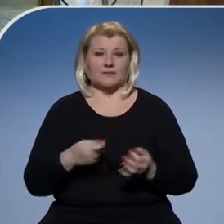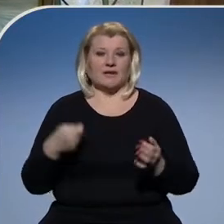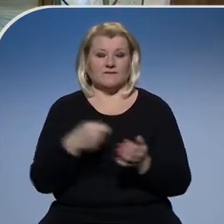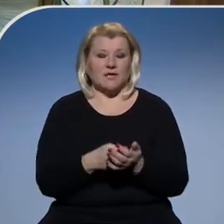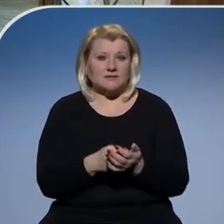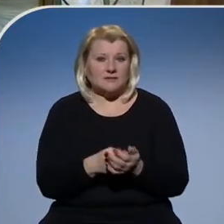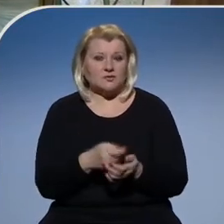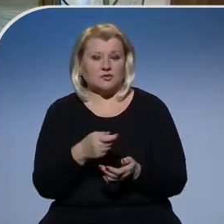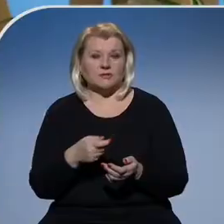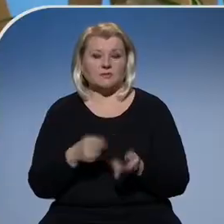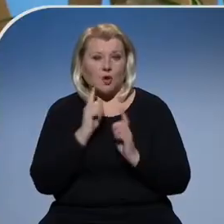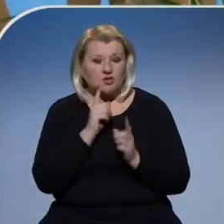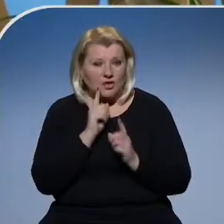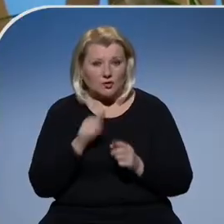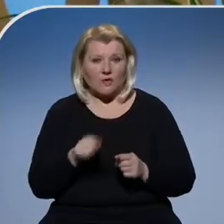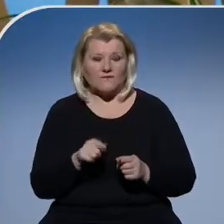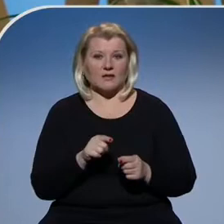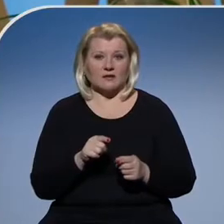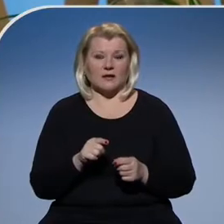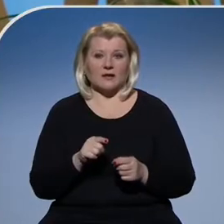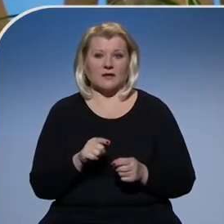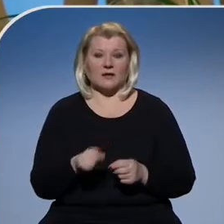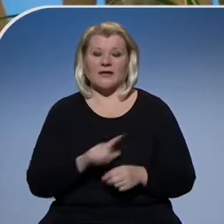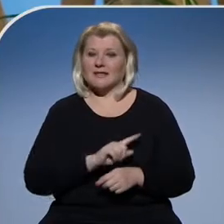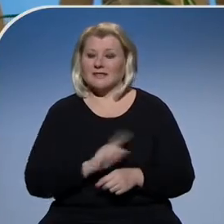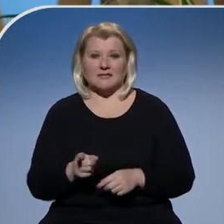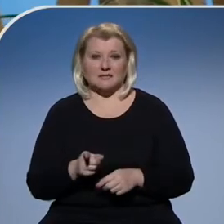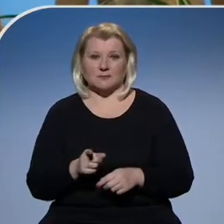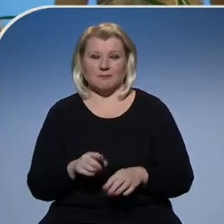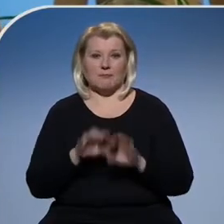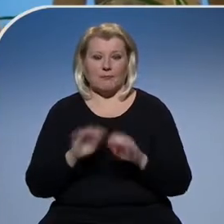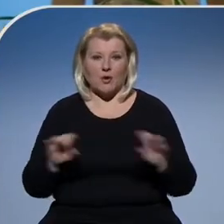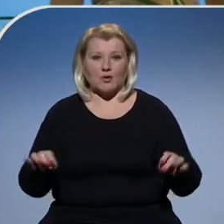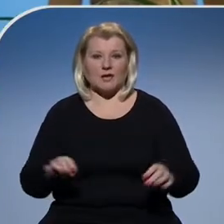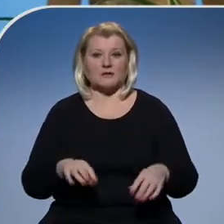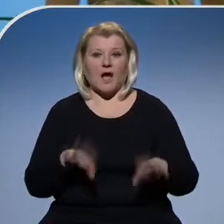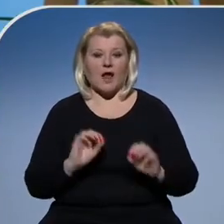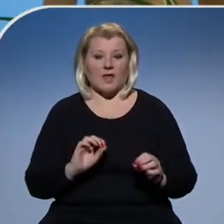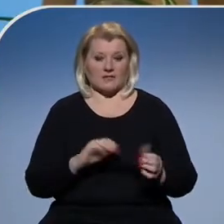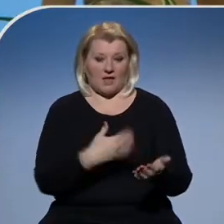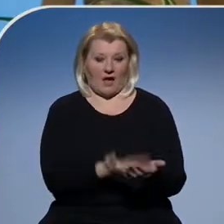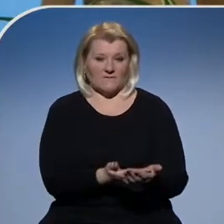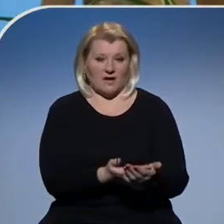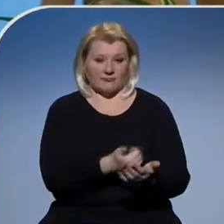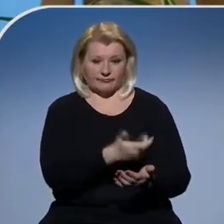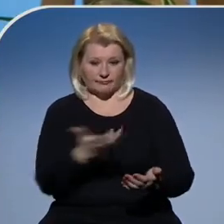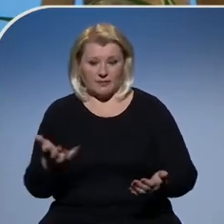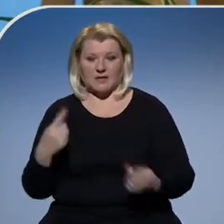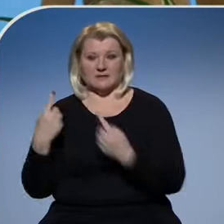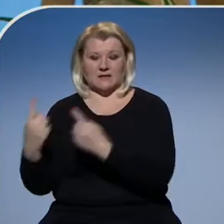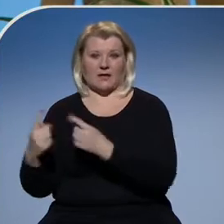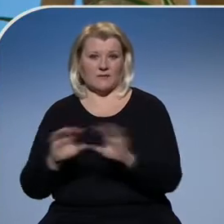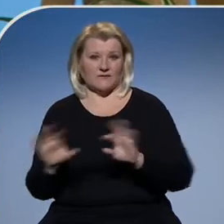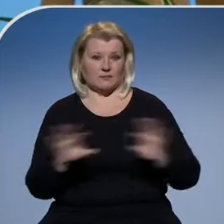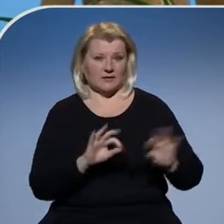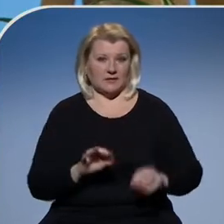investiční zprostředkovatel, což je většina finančních poradců, vám nesmí poradit, ale musí vám dát vybrat z celé škály produktů,